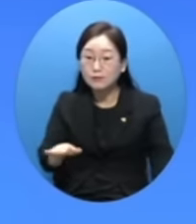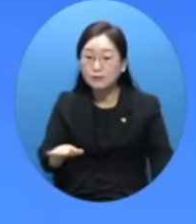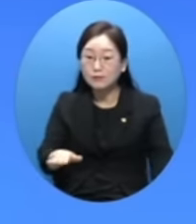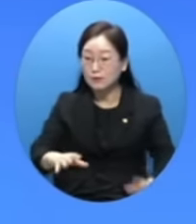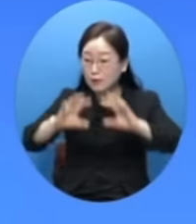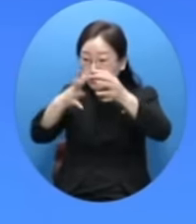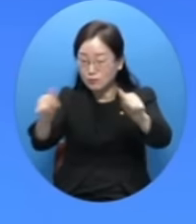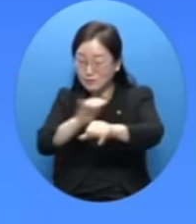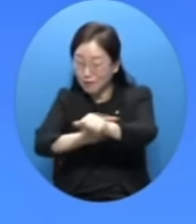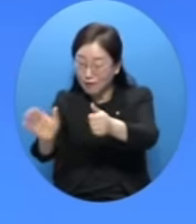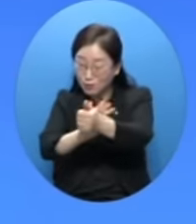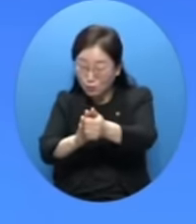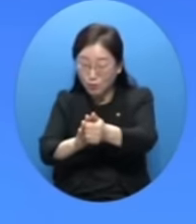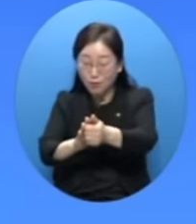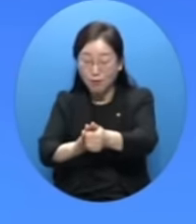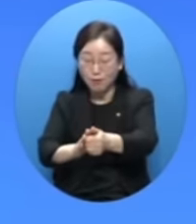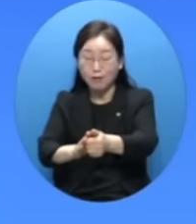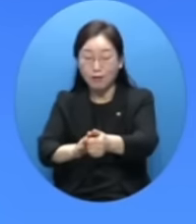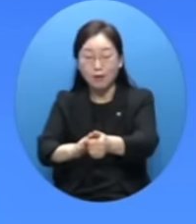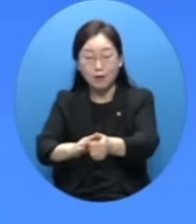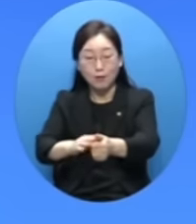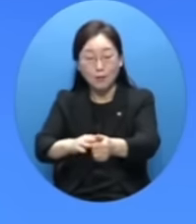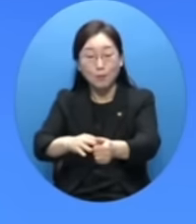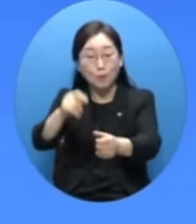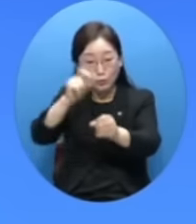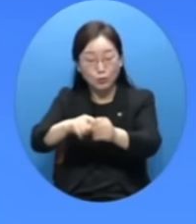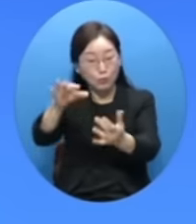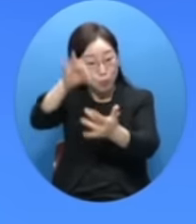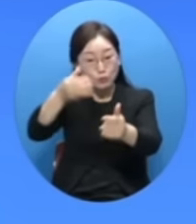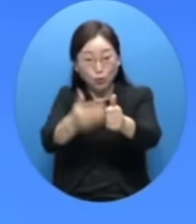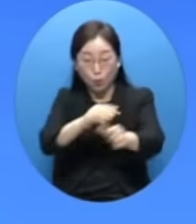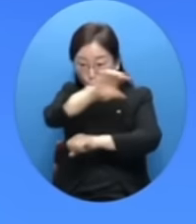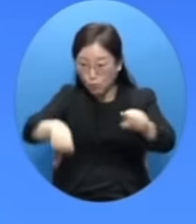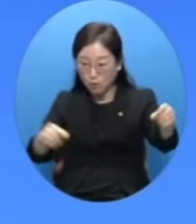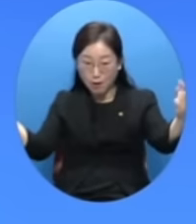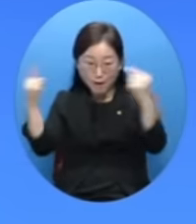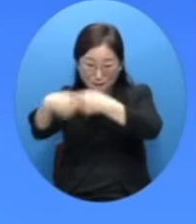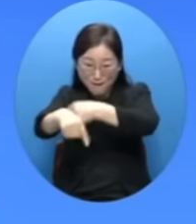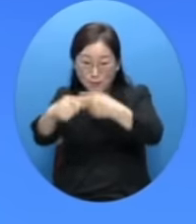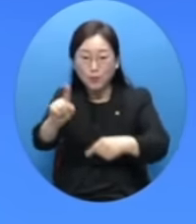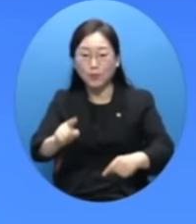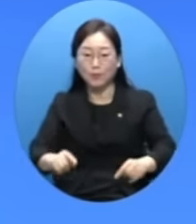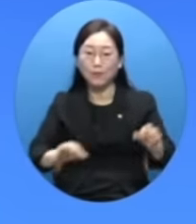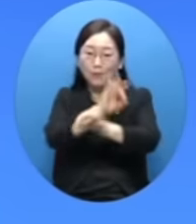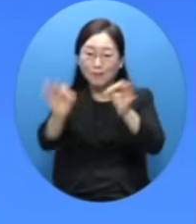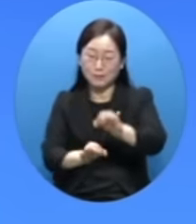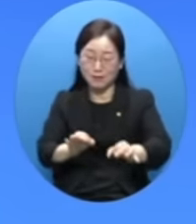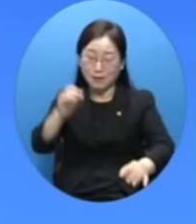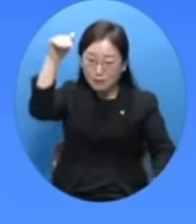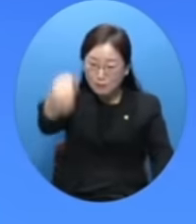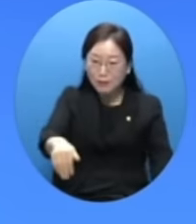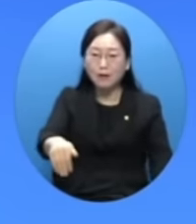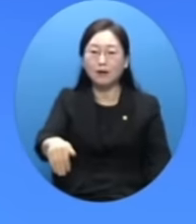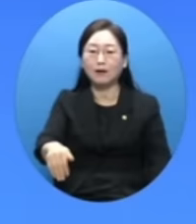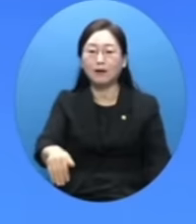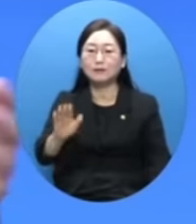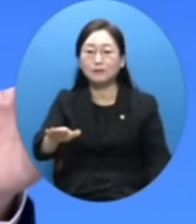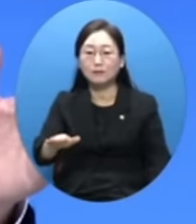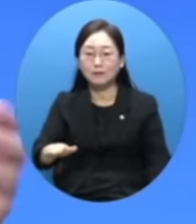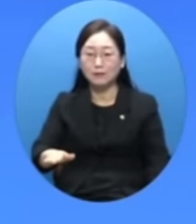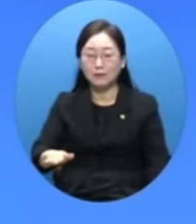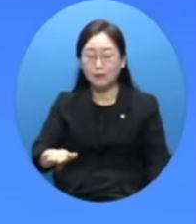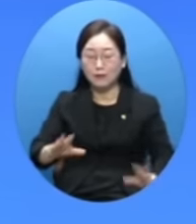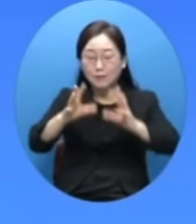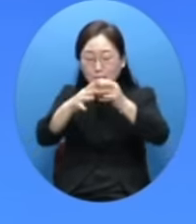국민을 잘 섬기라고 뽑아줬는데 저렇게 물고 뜯고 싸우고 있으니 지금 경제는 이제 뭐 정말 곤두박질해서 너무나